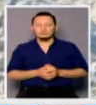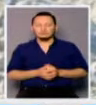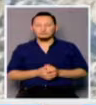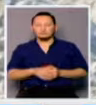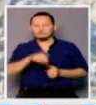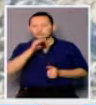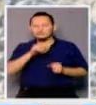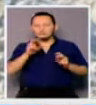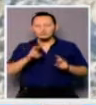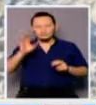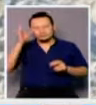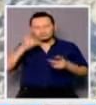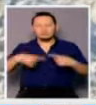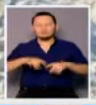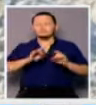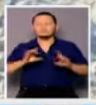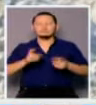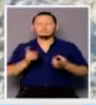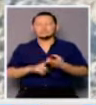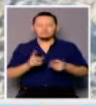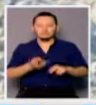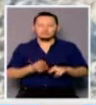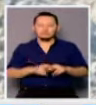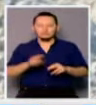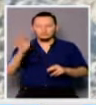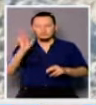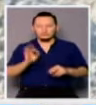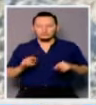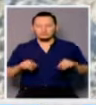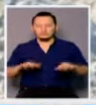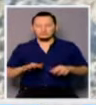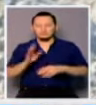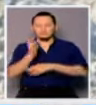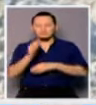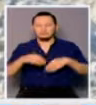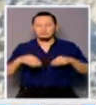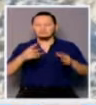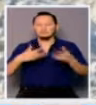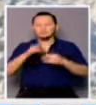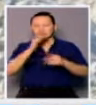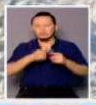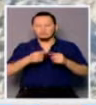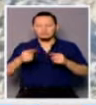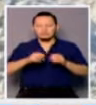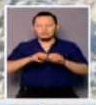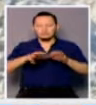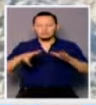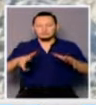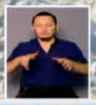маман агрономдардың айтуынша осы күзде отырылған теректер біраз уақытқа дейін тамырланып